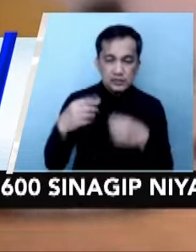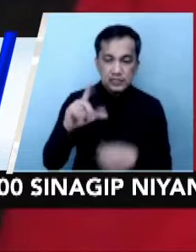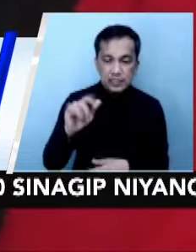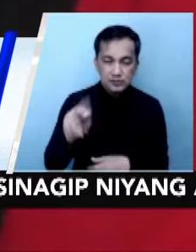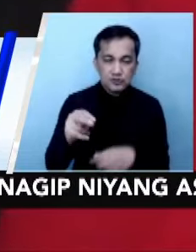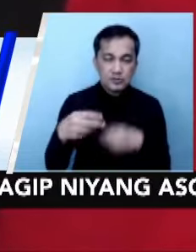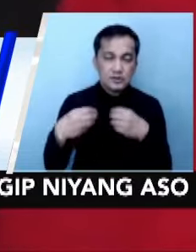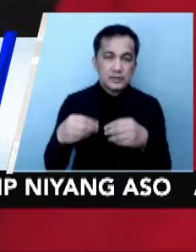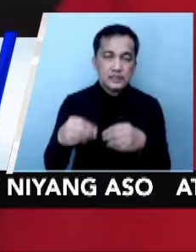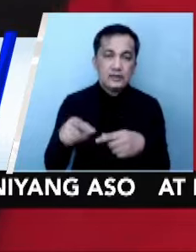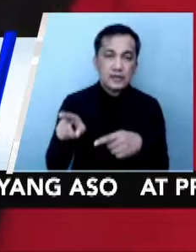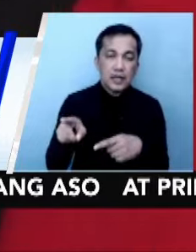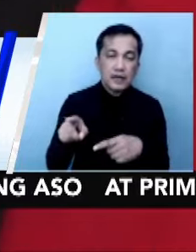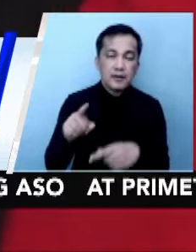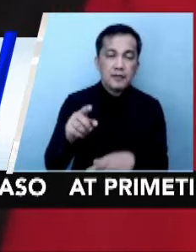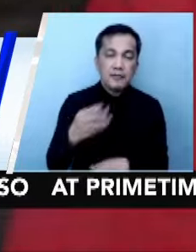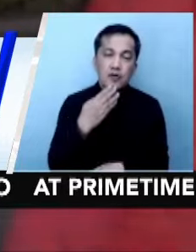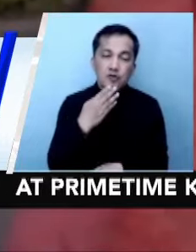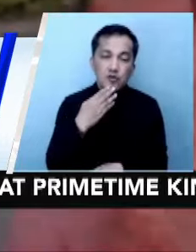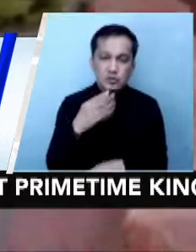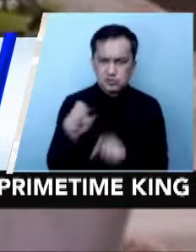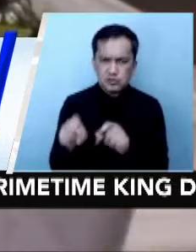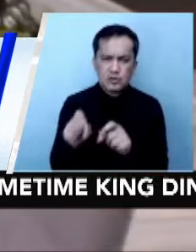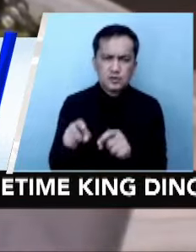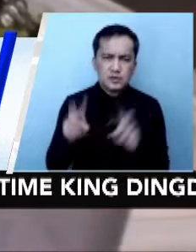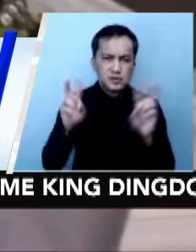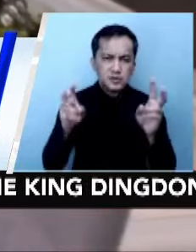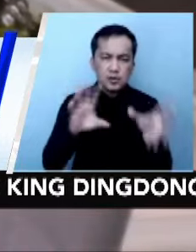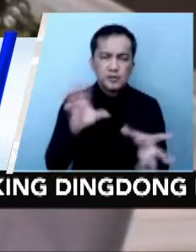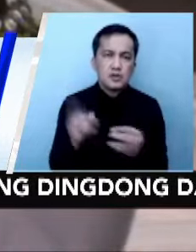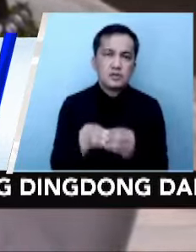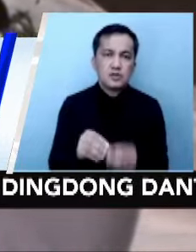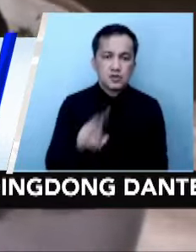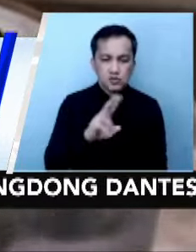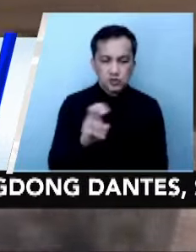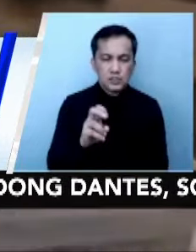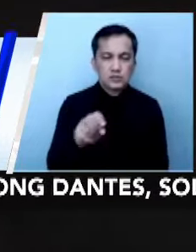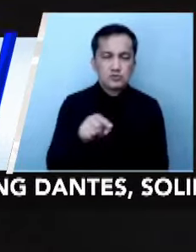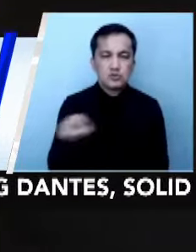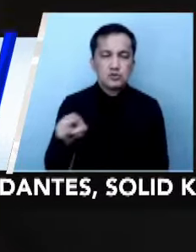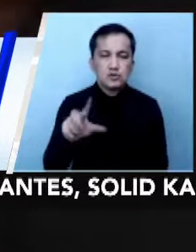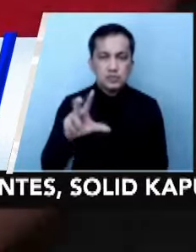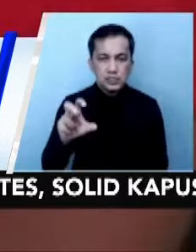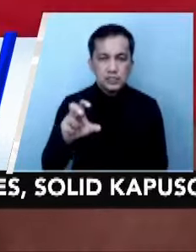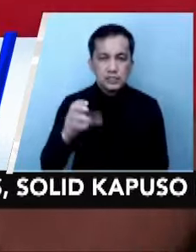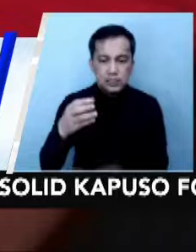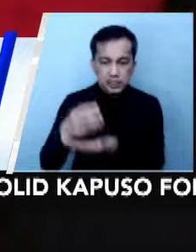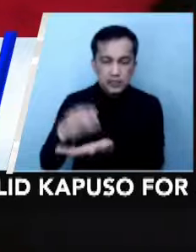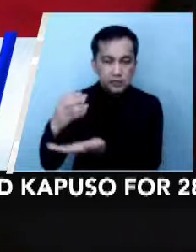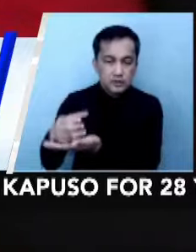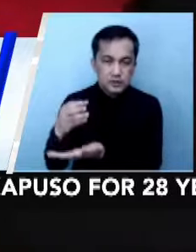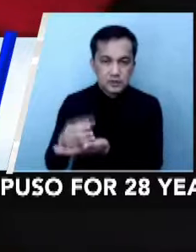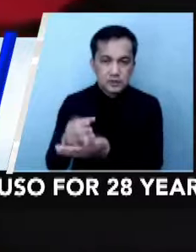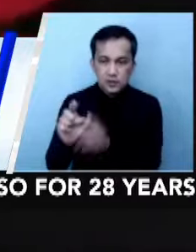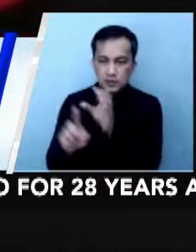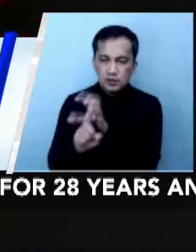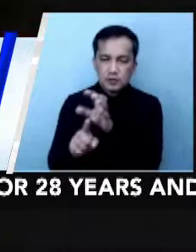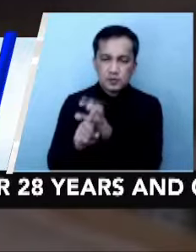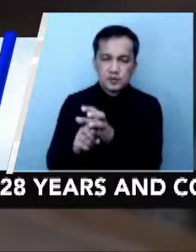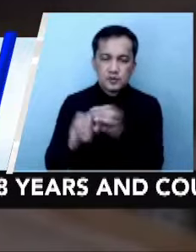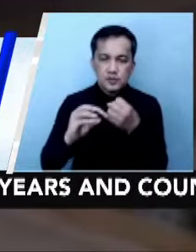City, nakakabenta daw ng 200 to 300 cups per day dahil sa pumatok nilang strawberry ice blended